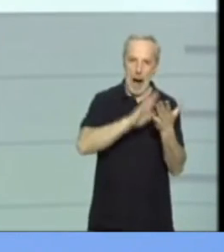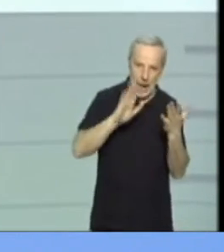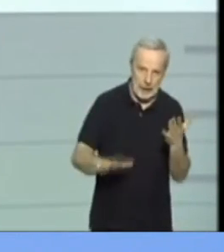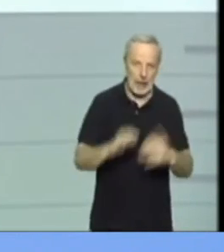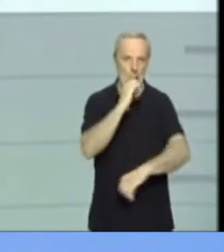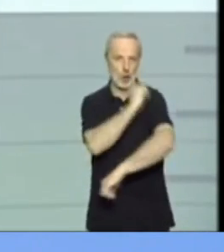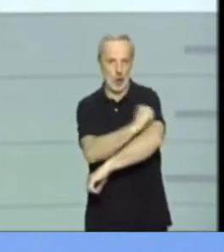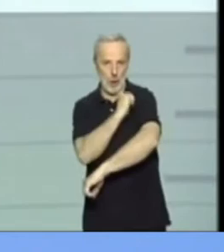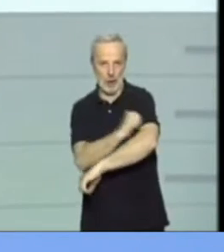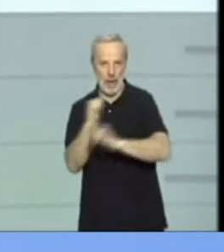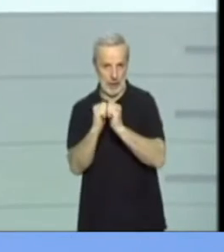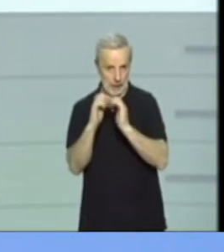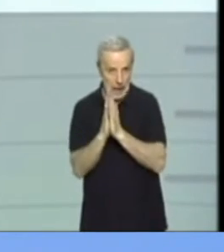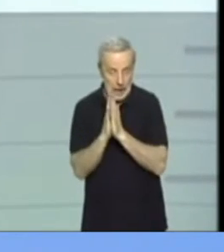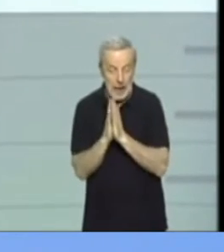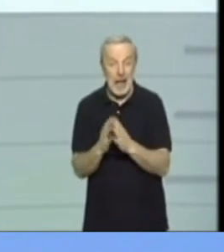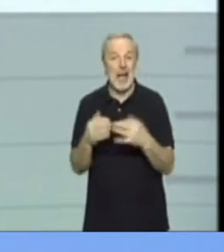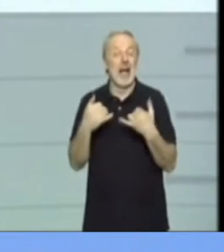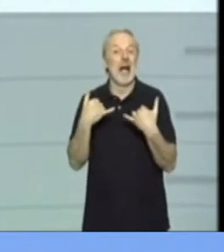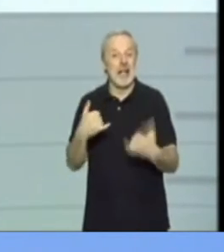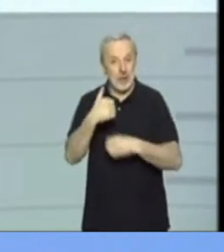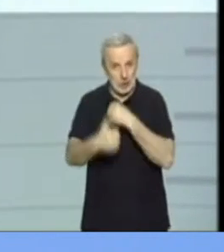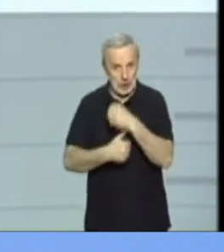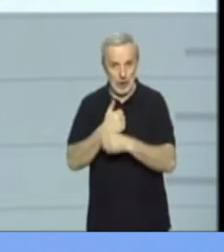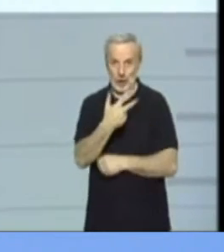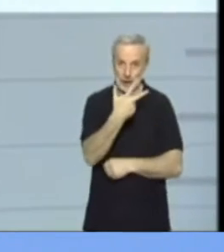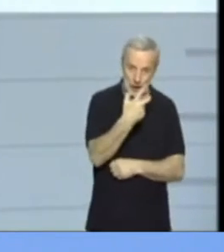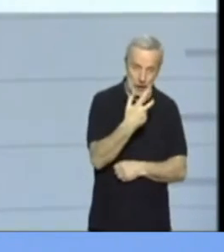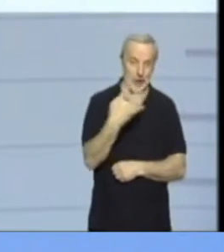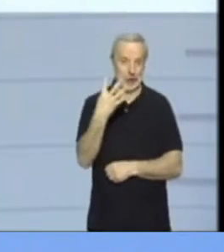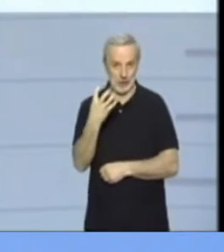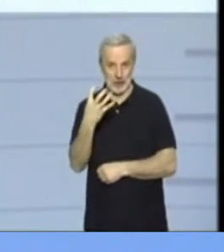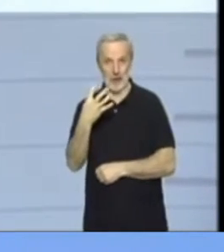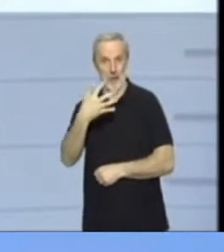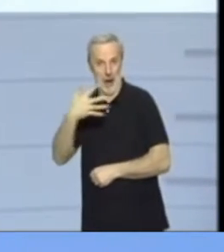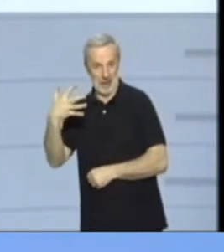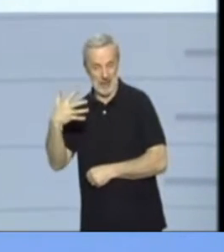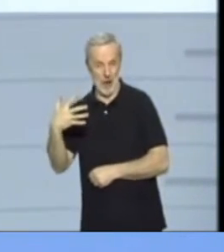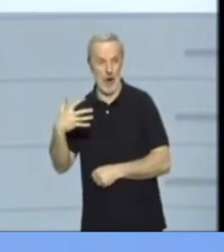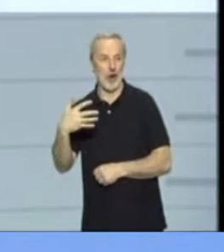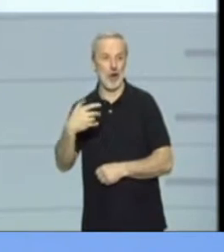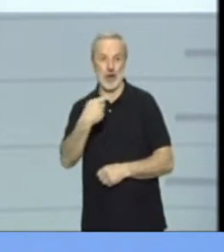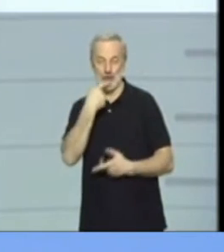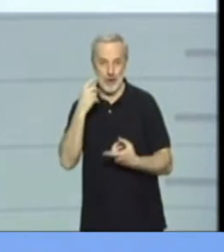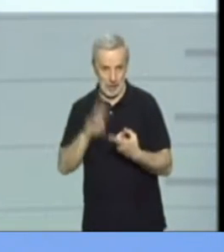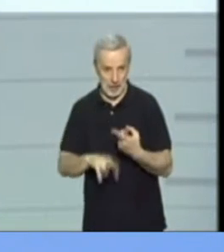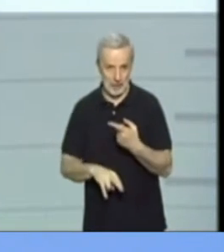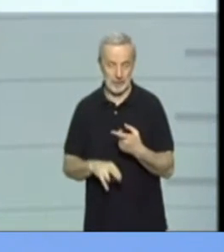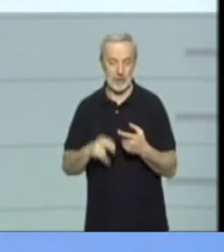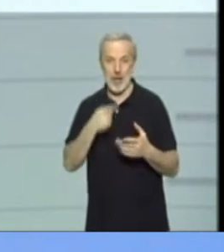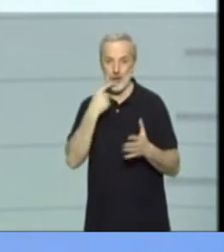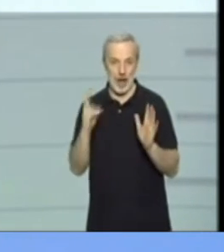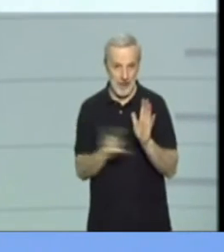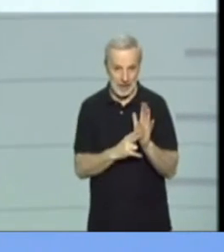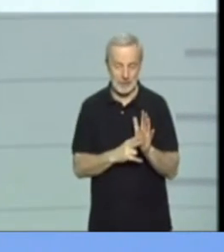sobota, neděle, letos to bude 3., 4. a 5. června. Centrum je v Jeseníku, jezdí se